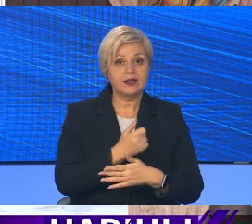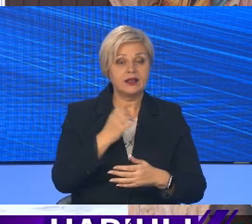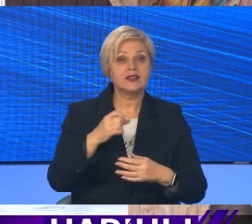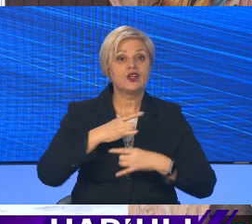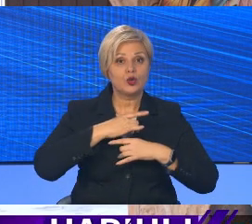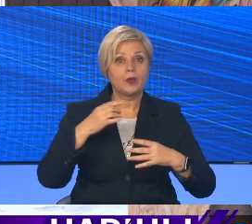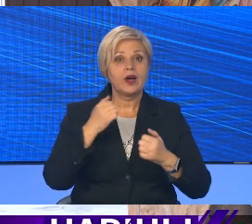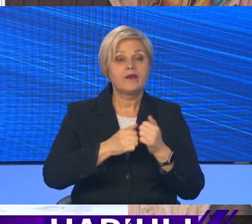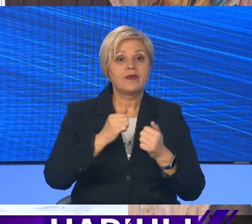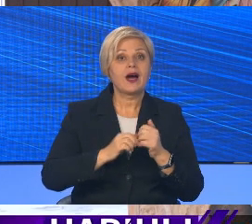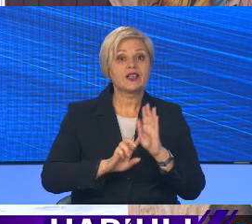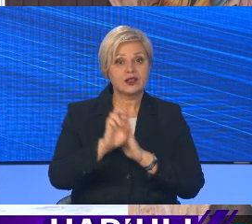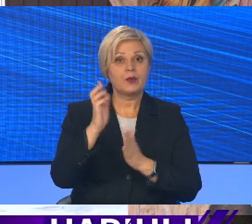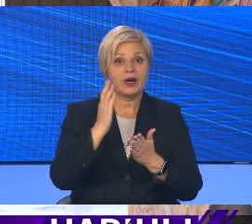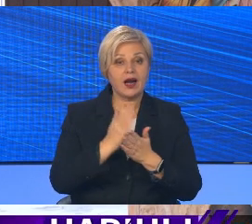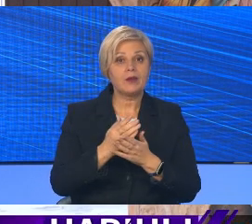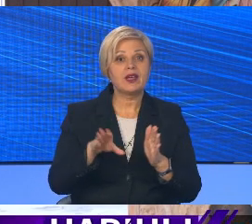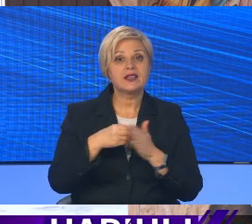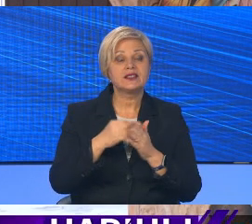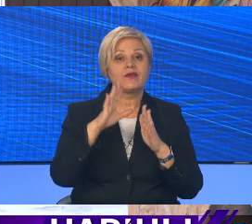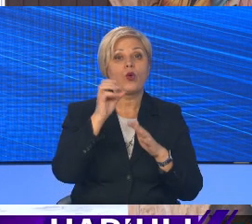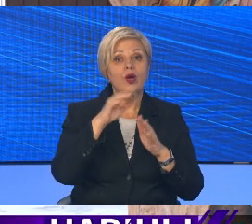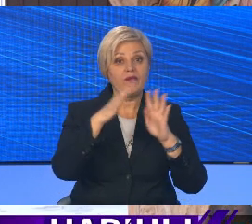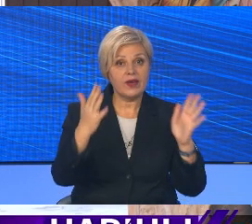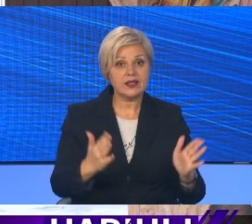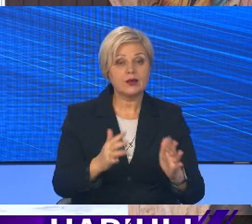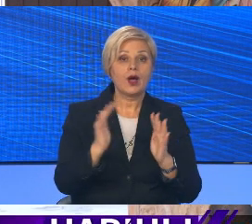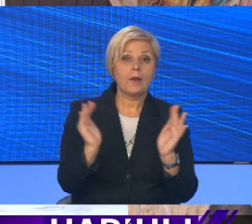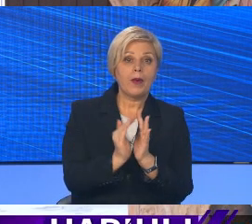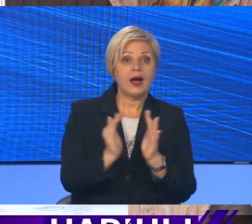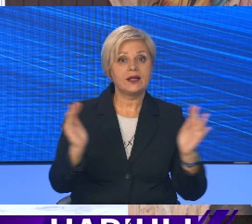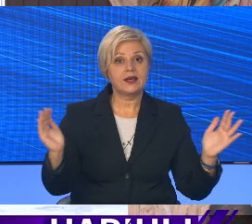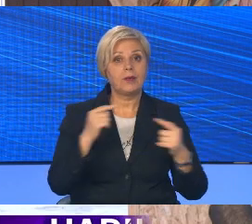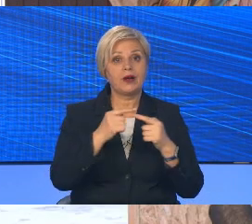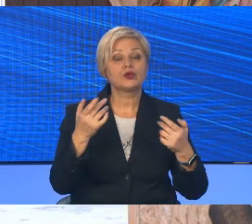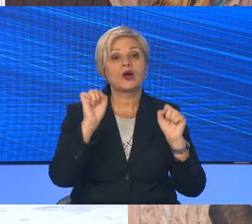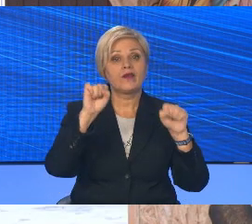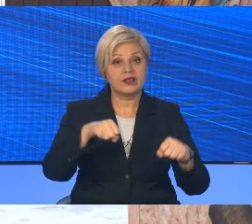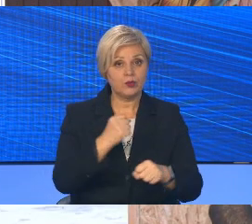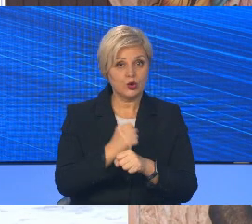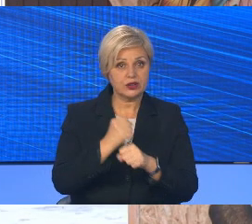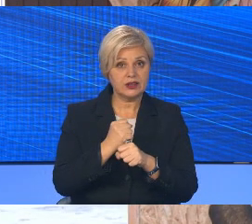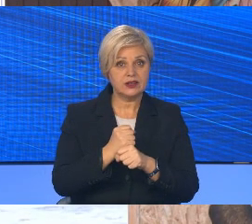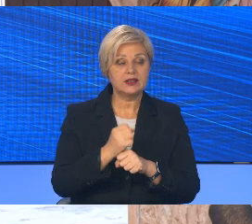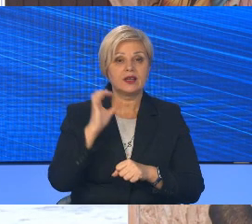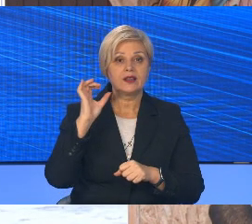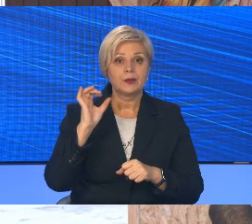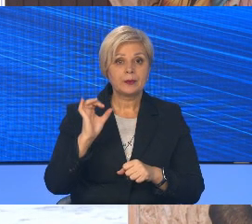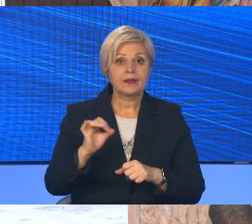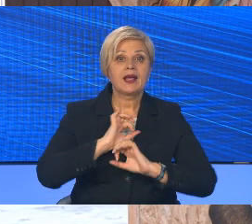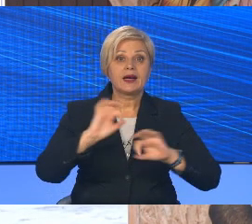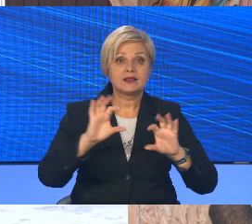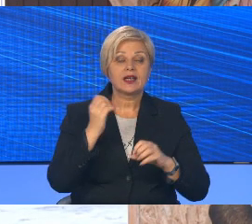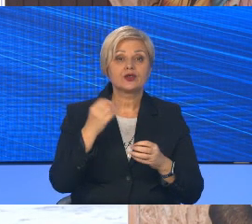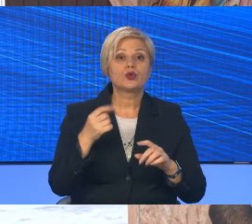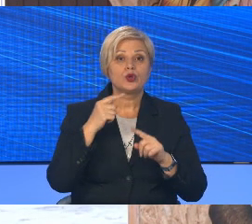практически есть вертеп, в той или иной степени, там маленький, большой, кто как может от своих возможностей это делает. Вот. Расскажу еще